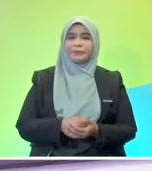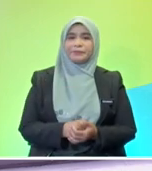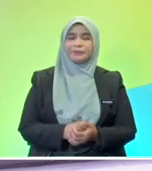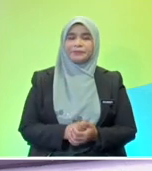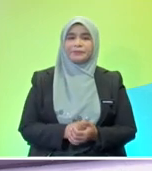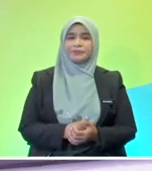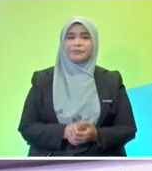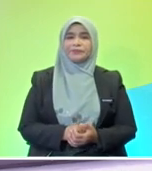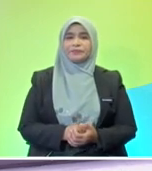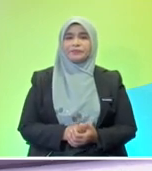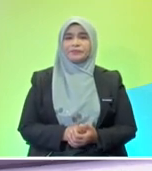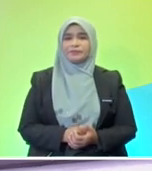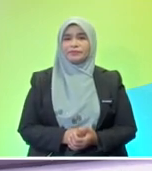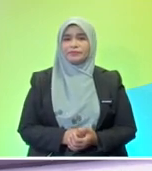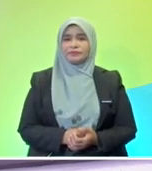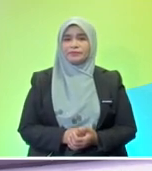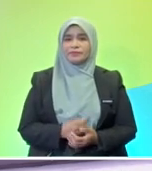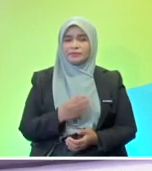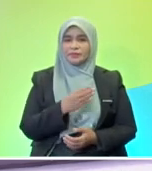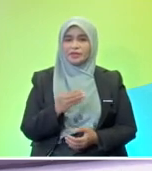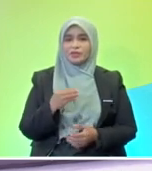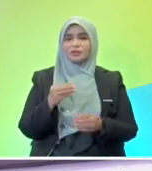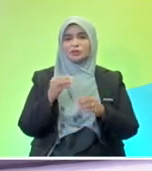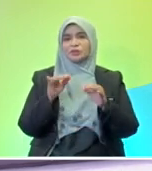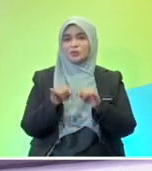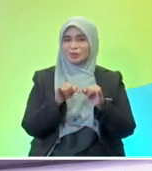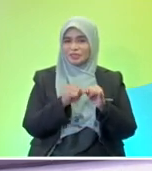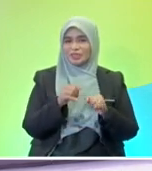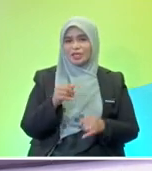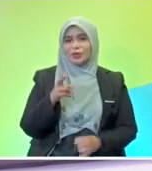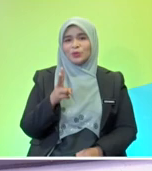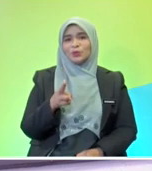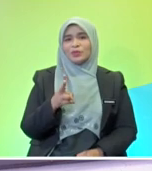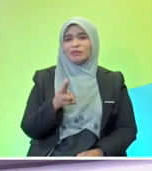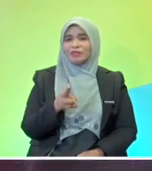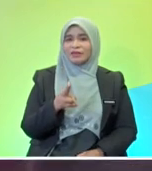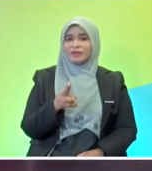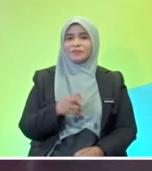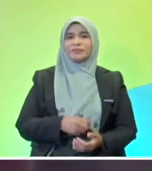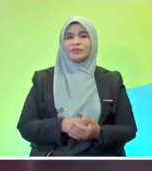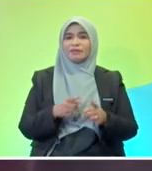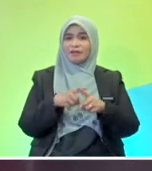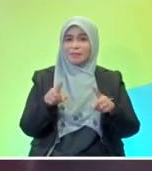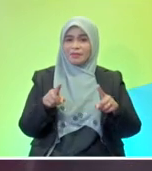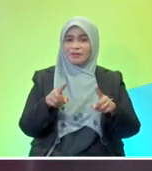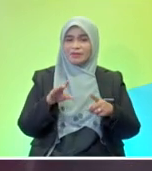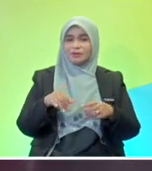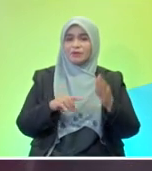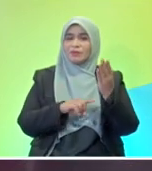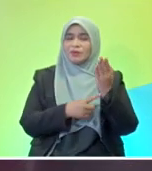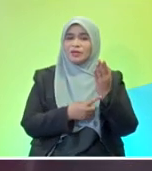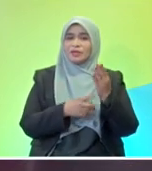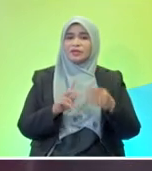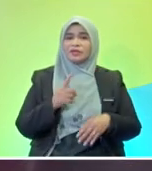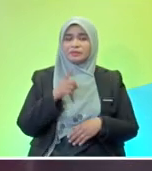serbaguna. Okey. Okey. Dan gunting. Gunting. Tapi sebelum kita nak mula ni, kita nak